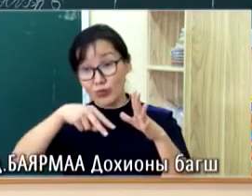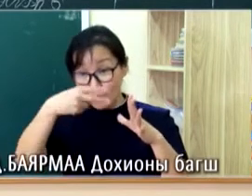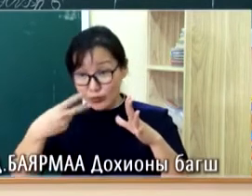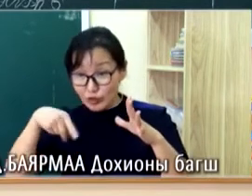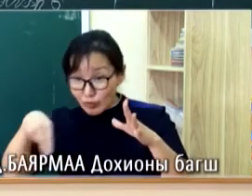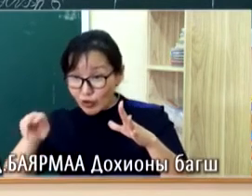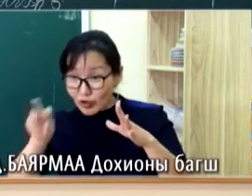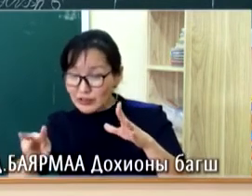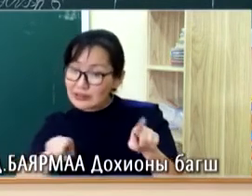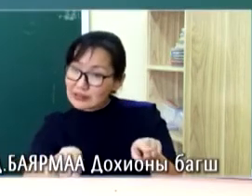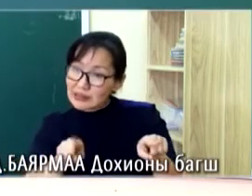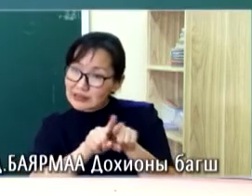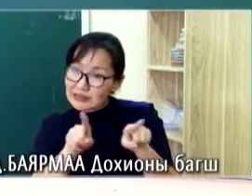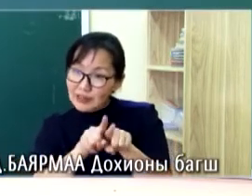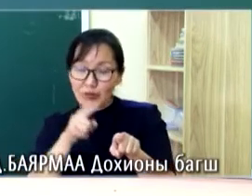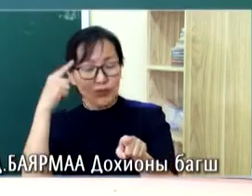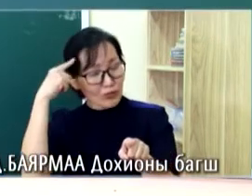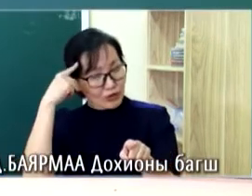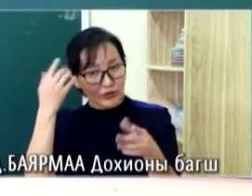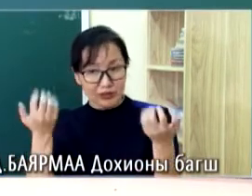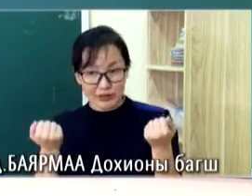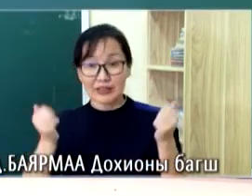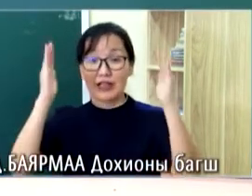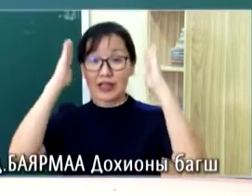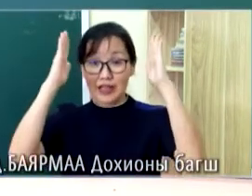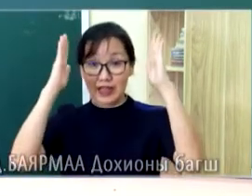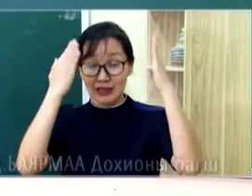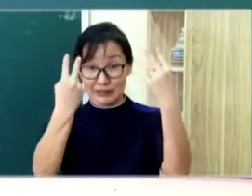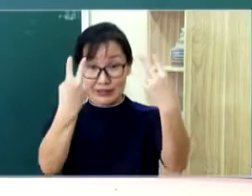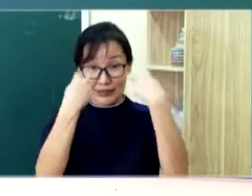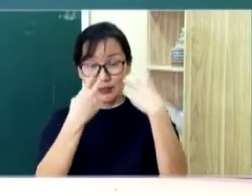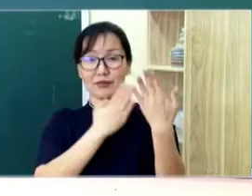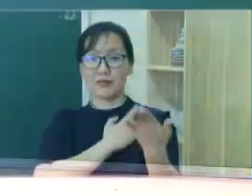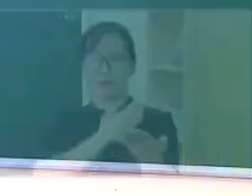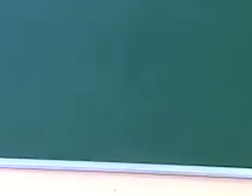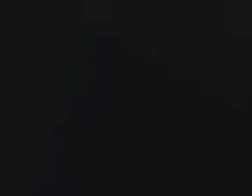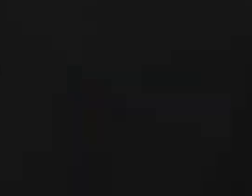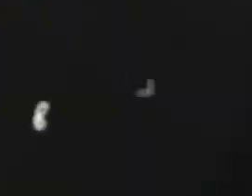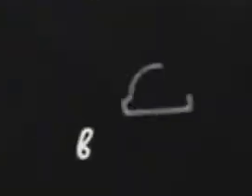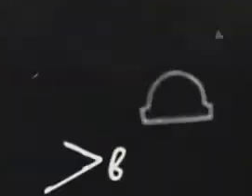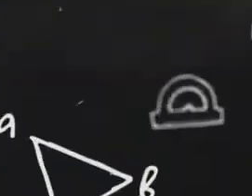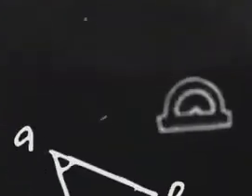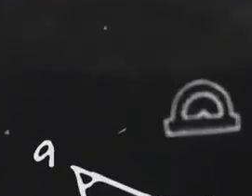хоёр адилхан юм байна гэдгийг мэдэж авлаа. Анхаарал тавьсанд баярлалаа. Амжилт хүсье.